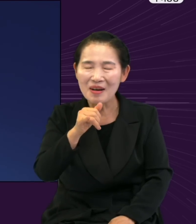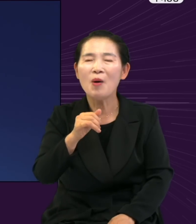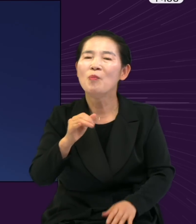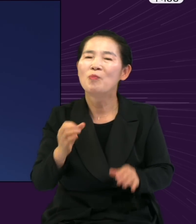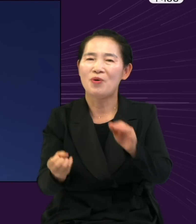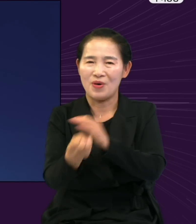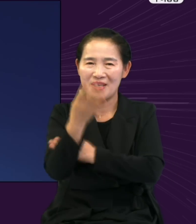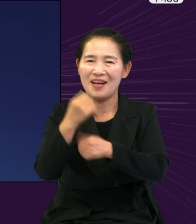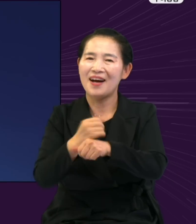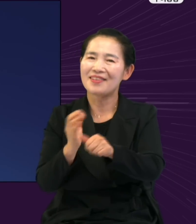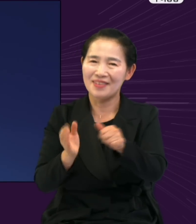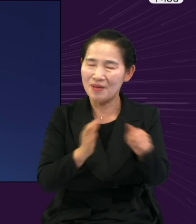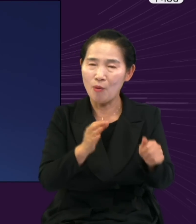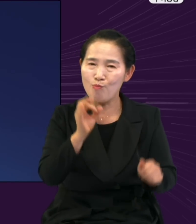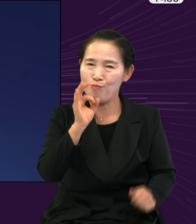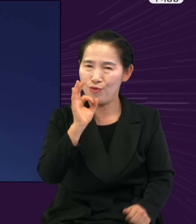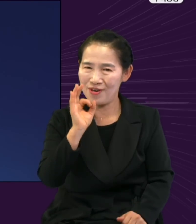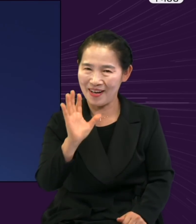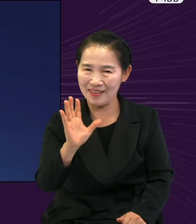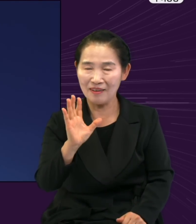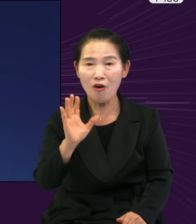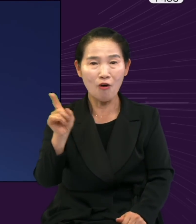곳이 이 땅 어디에도 없습니다.